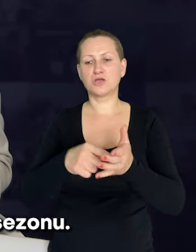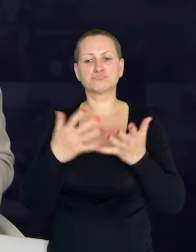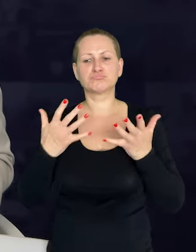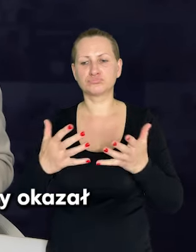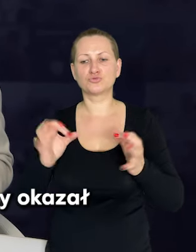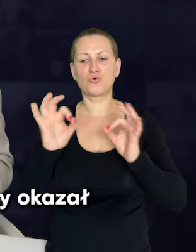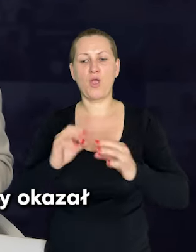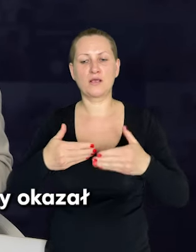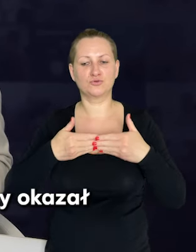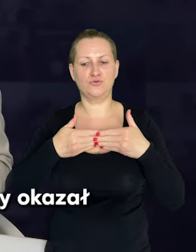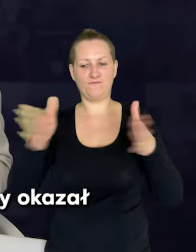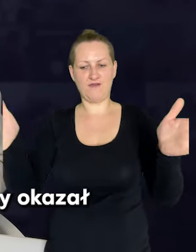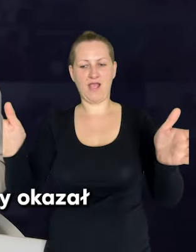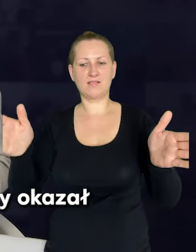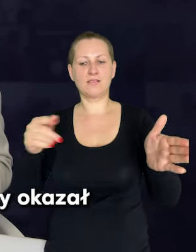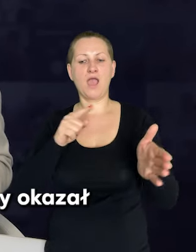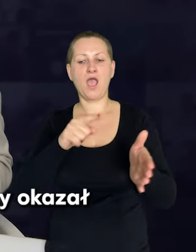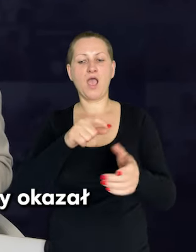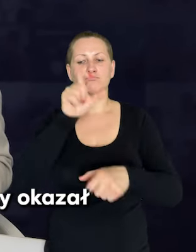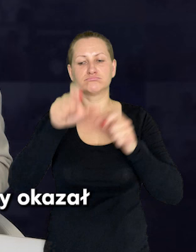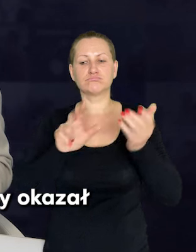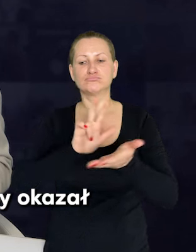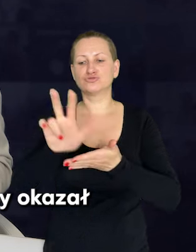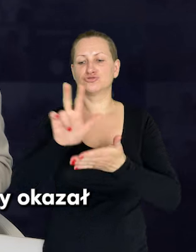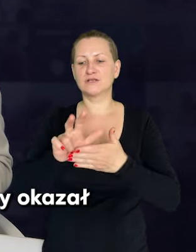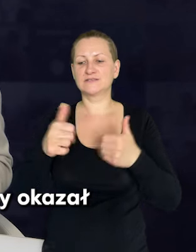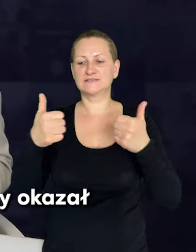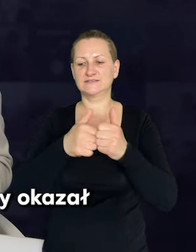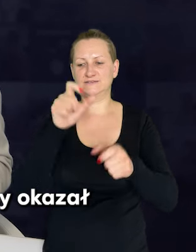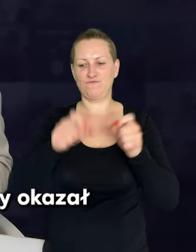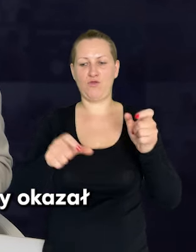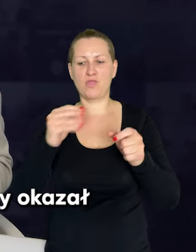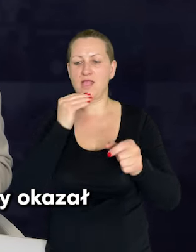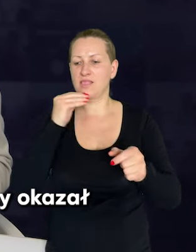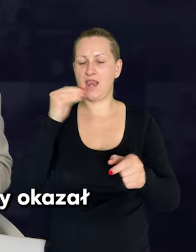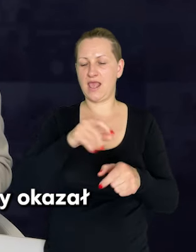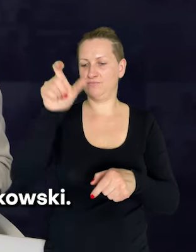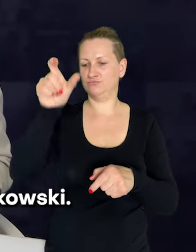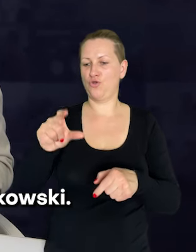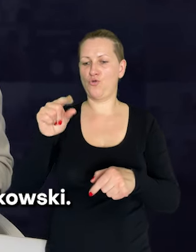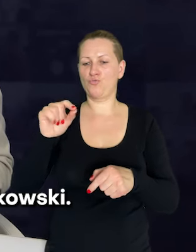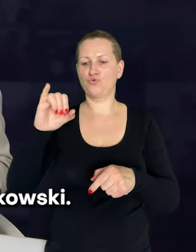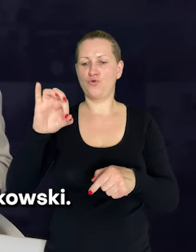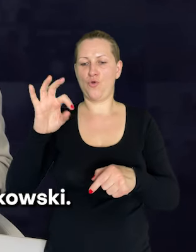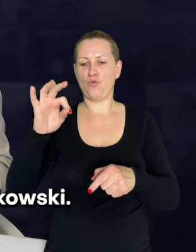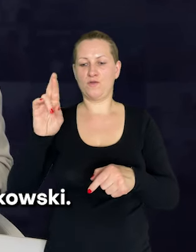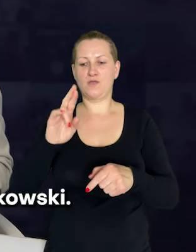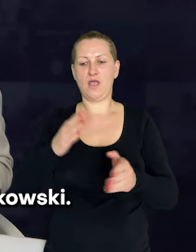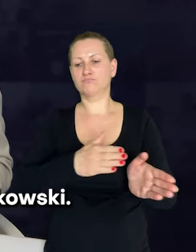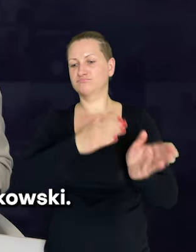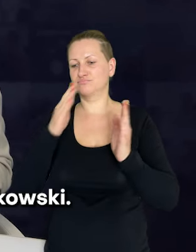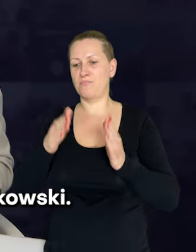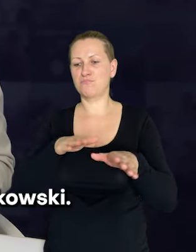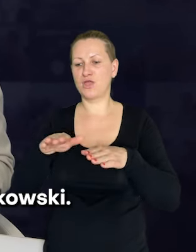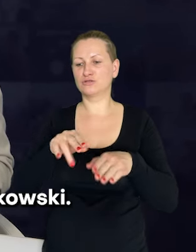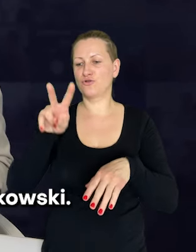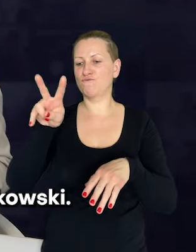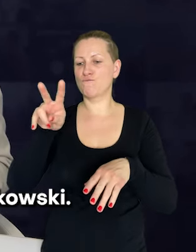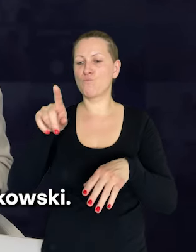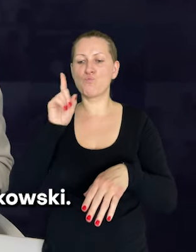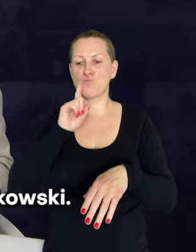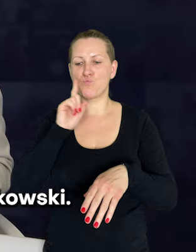sezonu. Spośród 13 zawodników i zawodniczek najlepszy okazał się Piotr Zarzycki. Kolejne miejsca zajęli Hubert Fischer